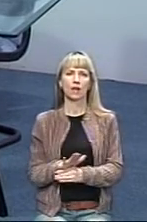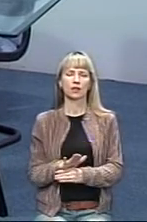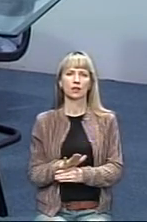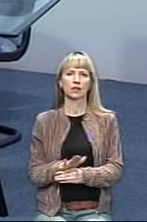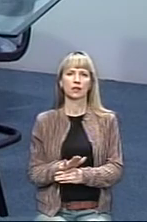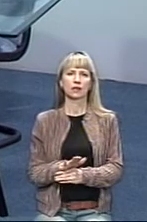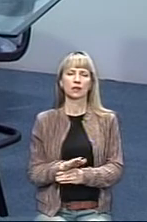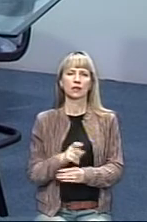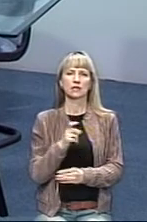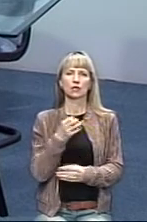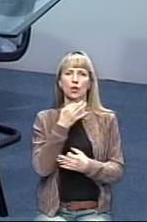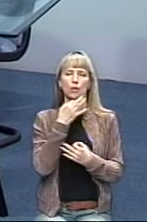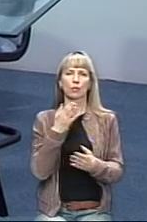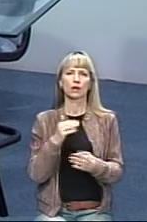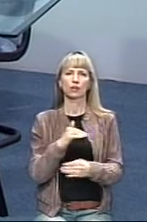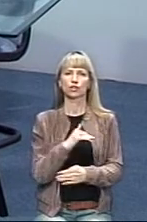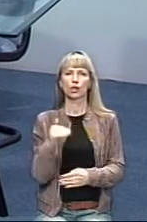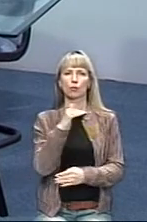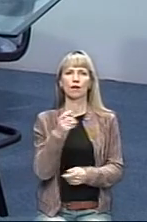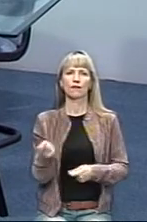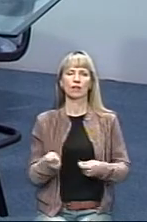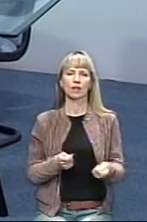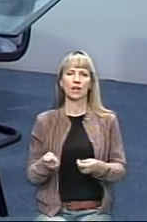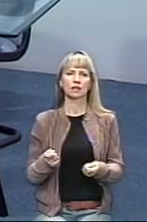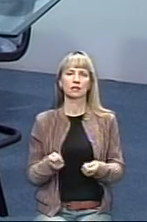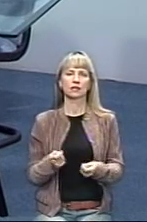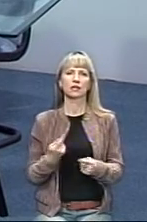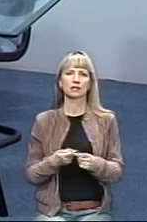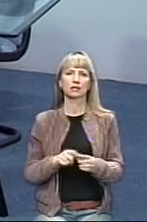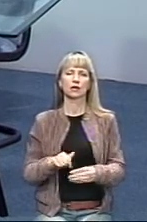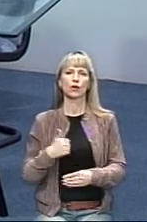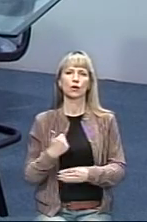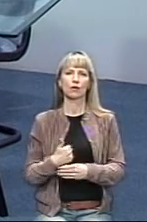з будь-яких щаблів влади. Оце головне.